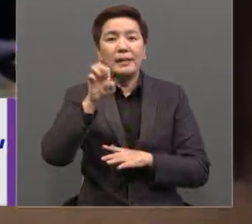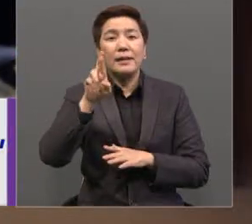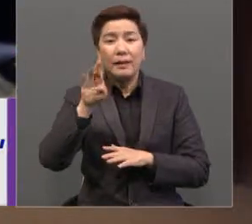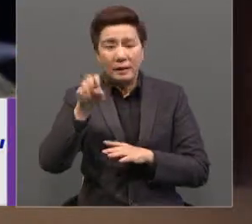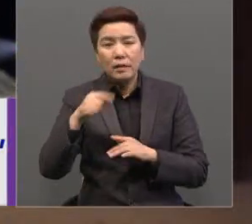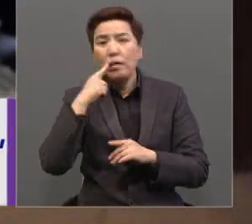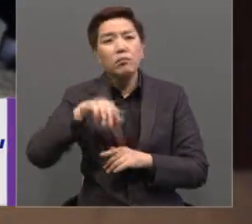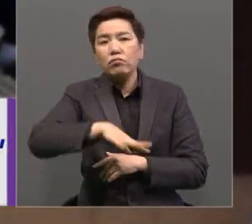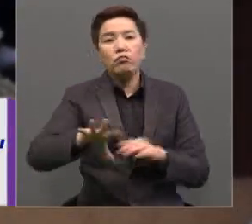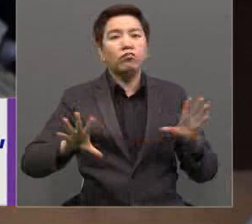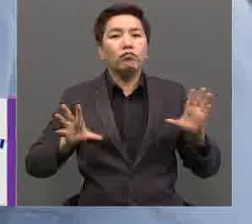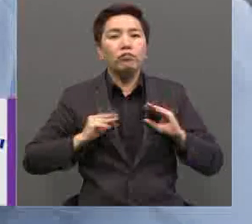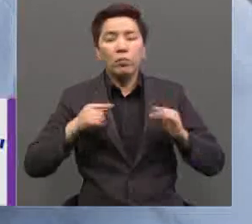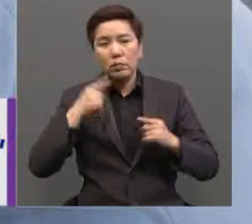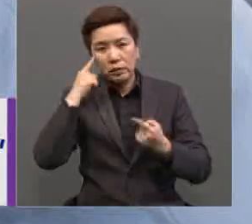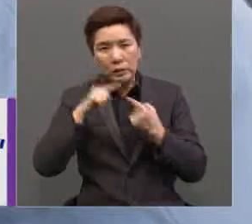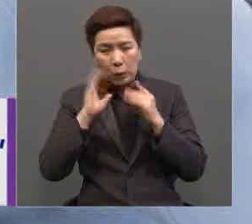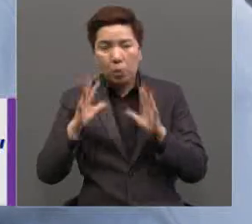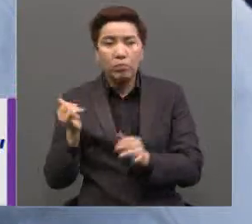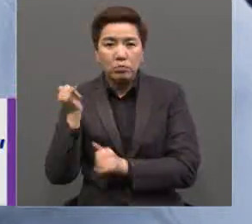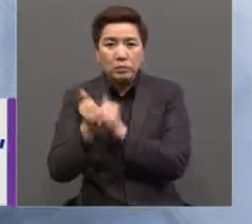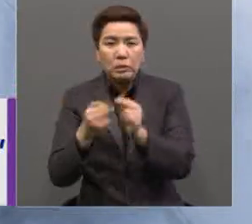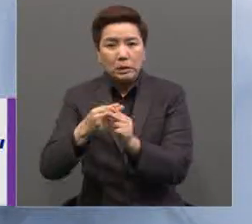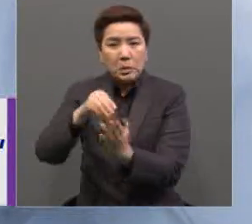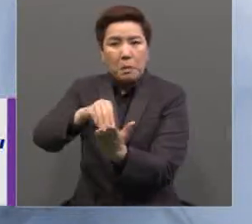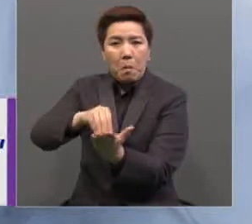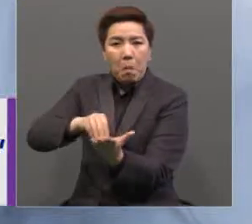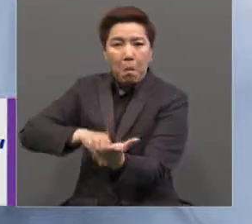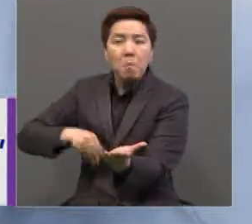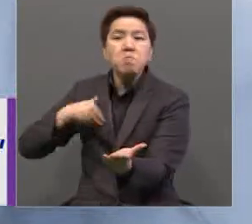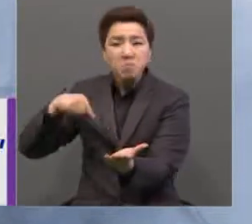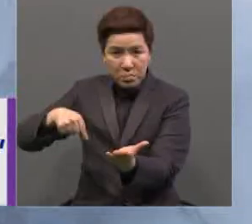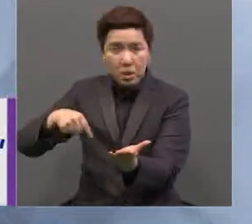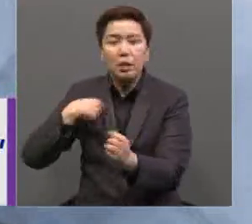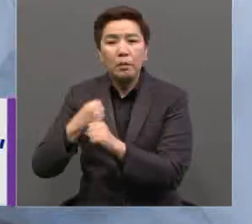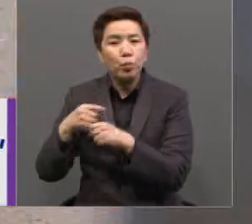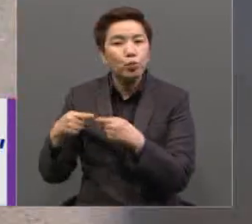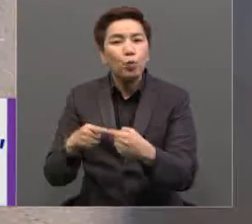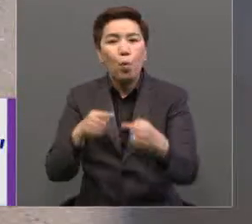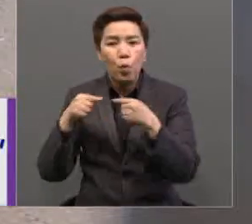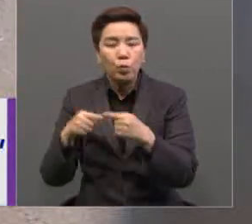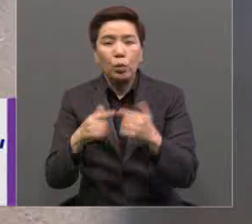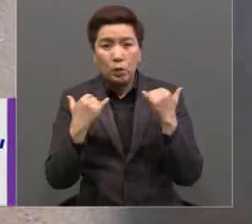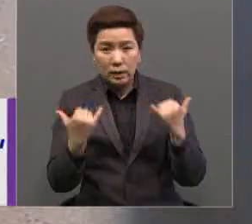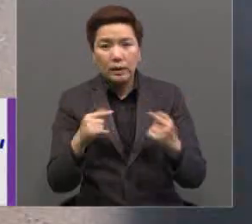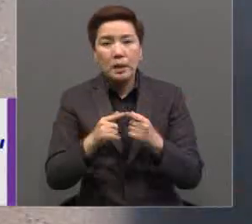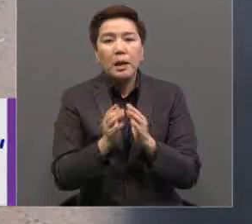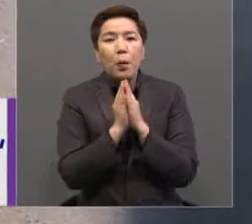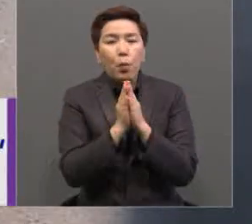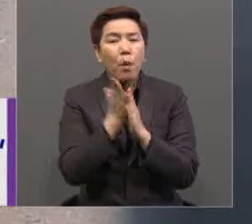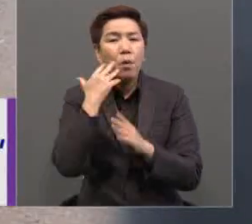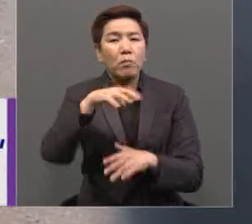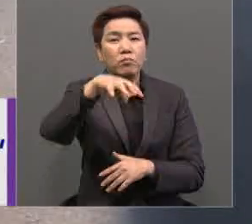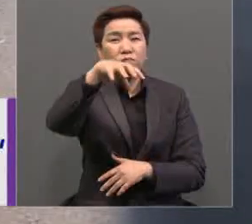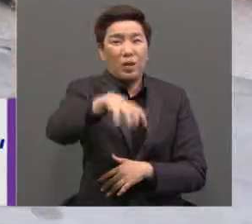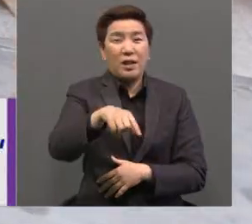ร่วมกันคัดค้านการก่อสร้างปรากฏว่าก็มีประชาชนในพื้นที่มาลงชื่อกันอย่างต่อเนื่องค่ะสำหรับศาลเจ้าเมือง